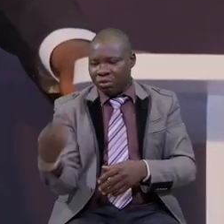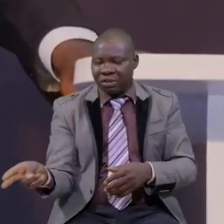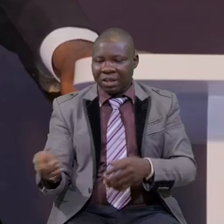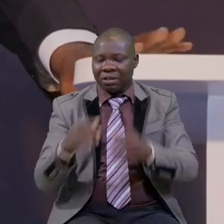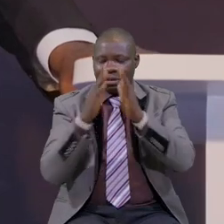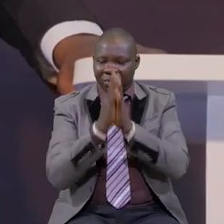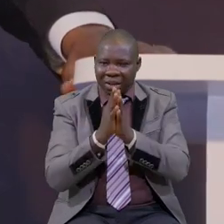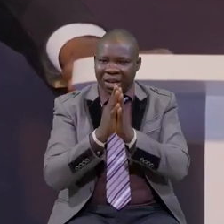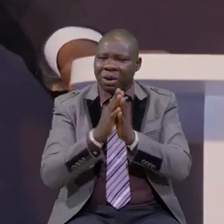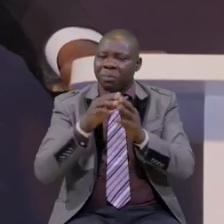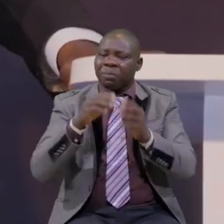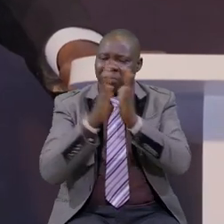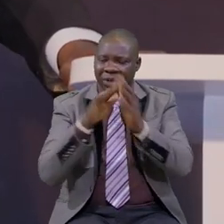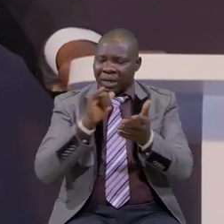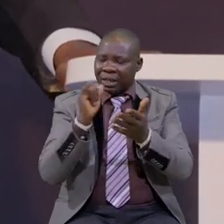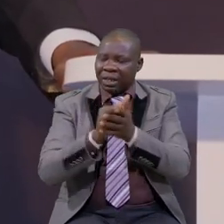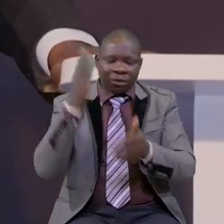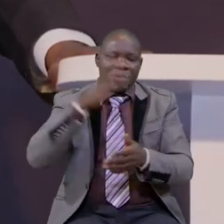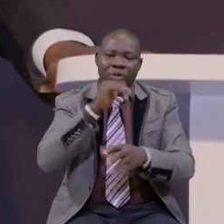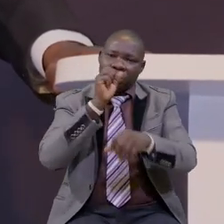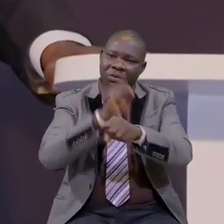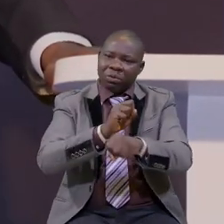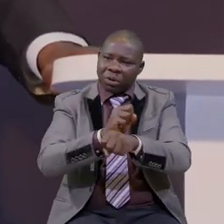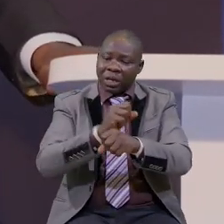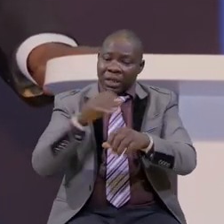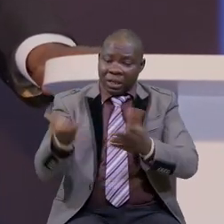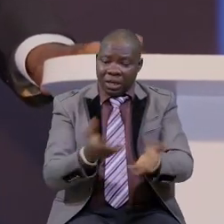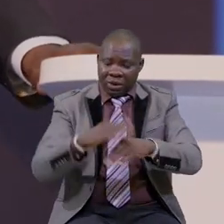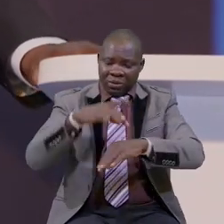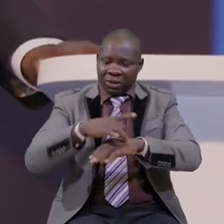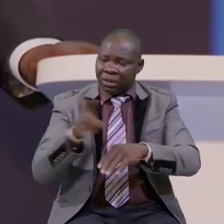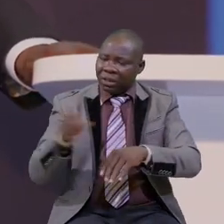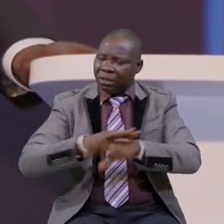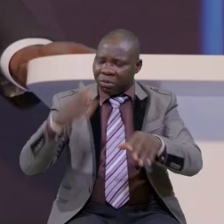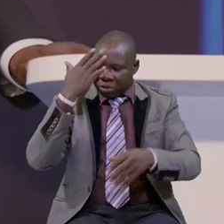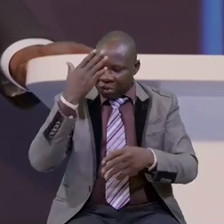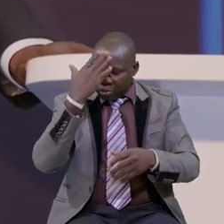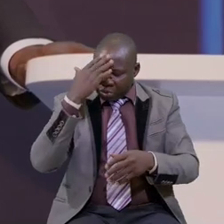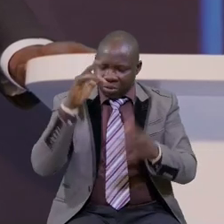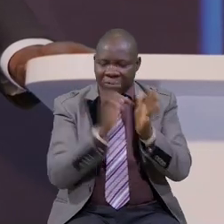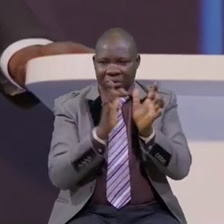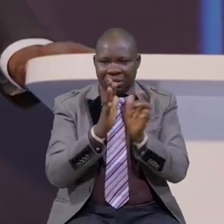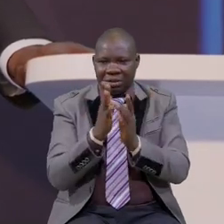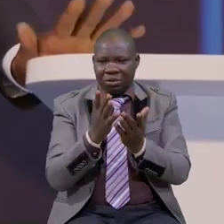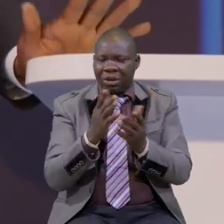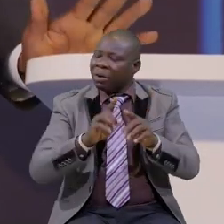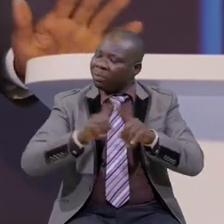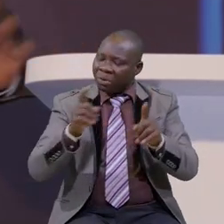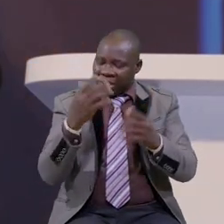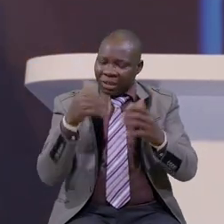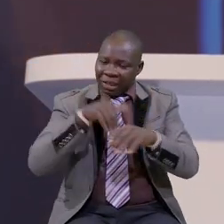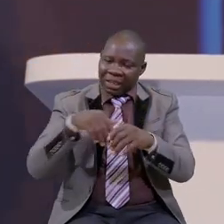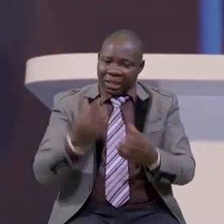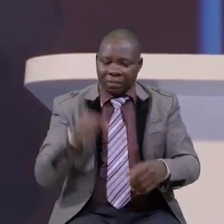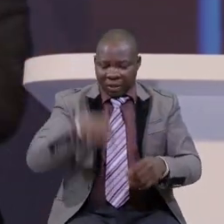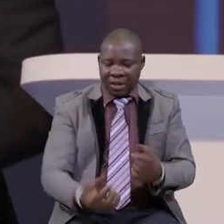la prière, il ne connaissait même pas Jésus. Abraham, aie pitié de moi. Il connaît les noms, monsieur,